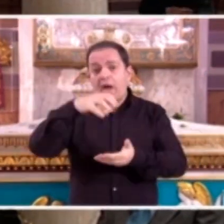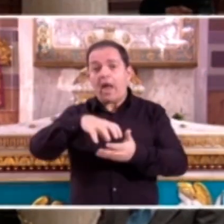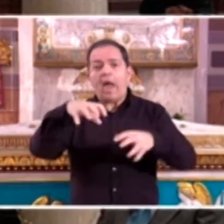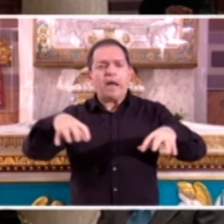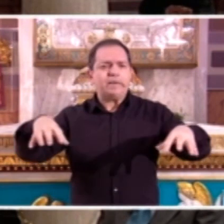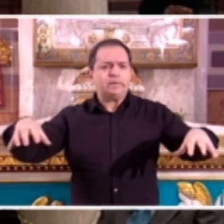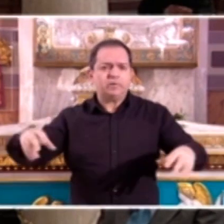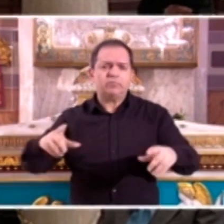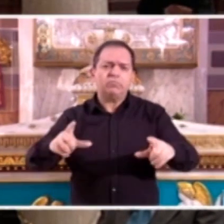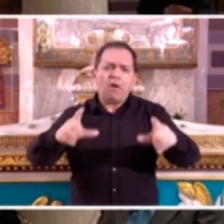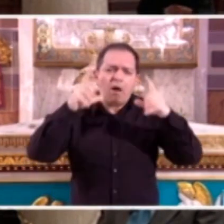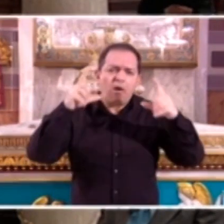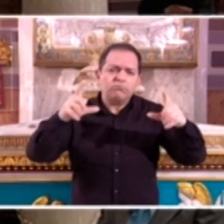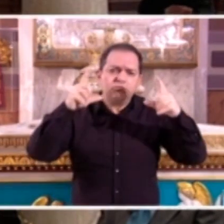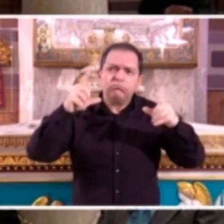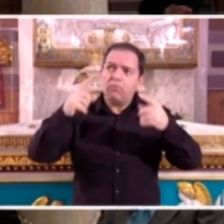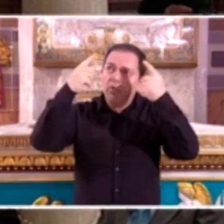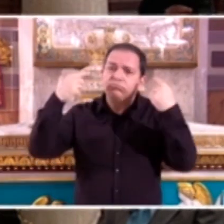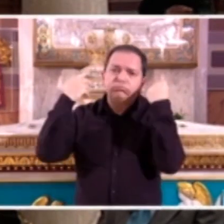Ευσταθίας των Αγίων Θεού